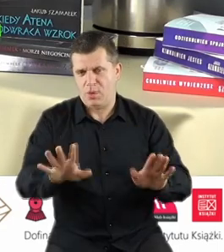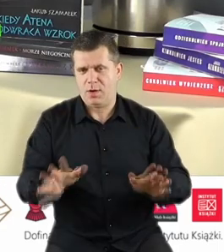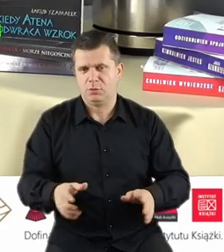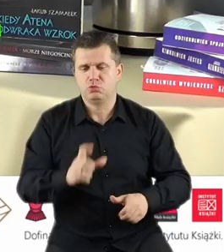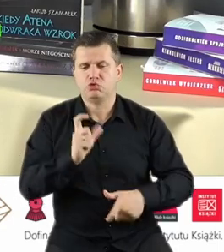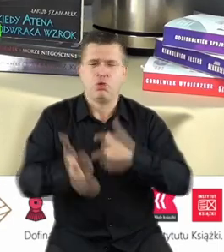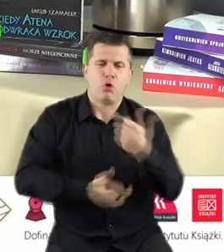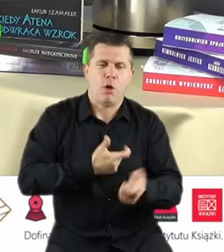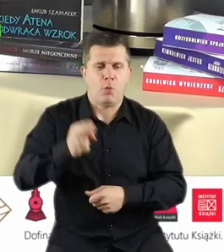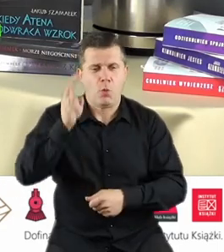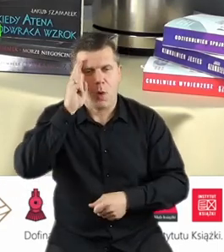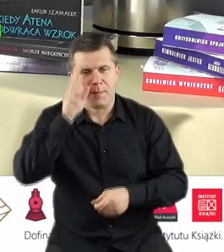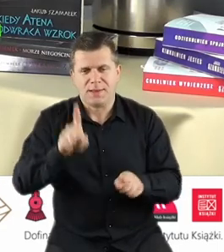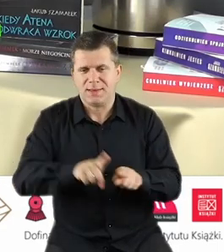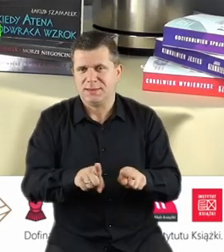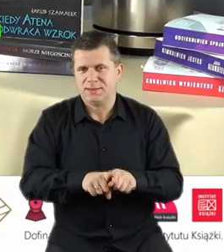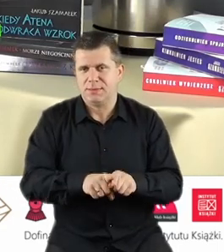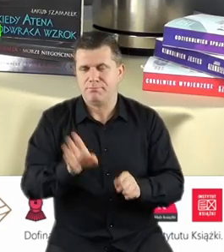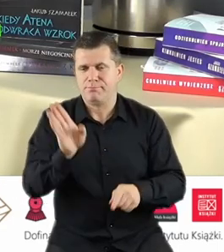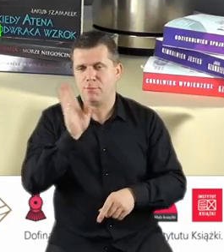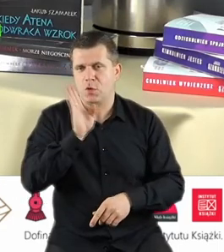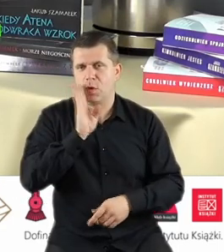co robimy. I tak samo no, wydaje mi się, że